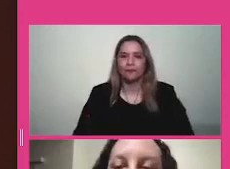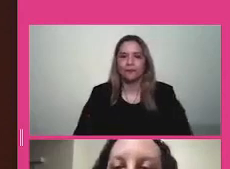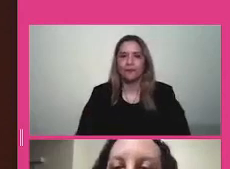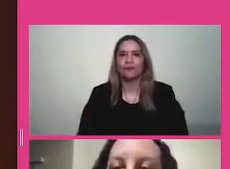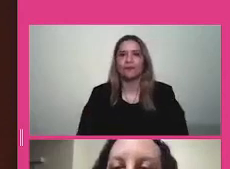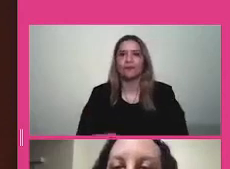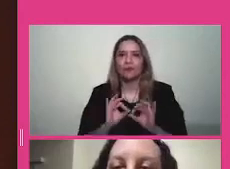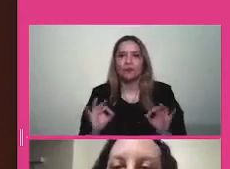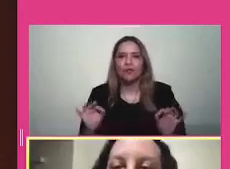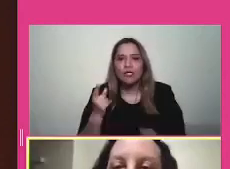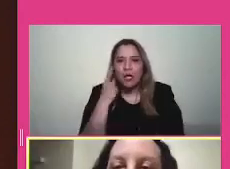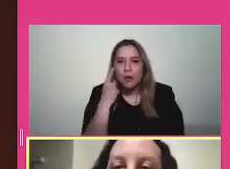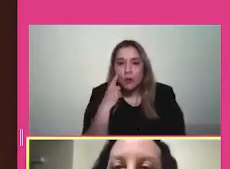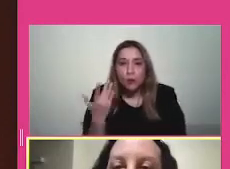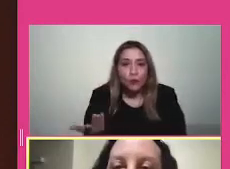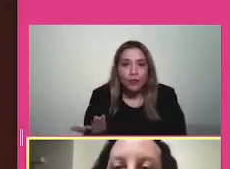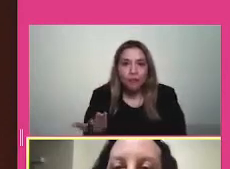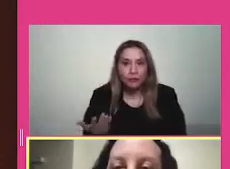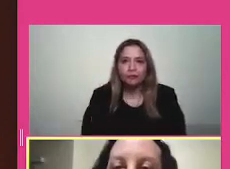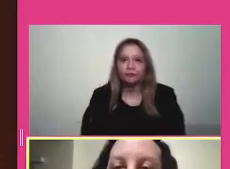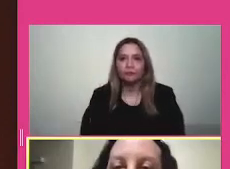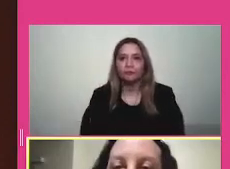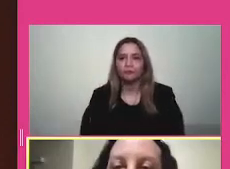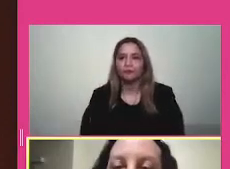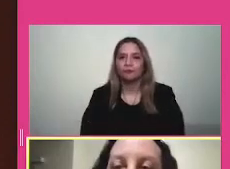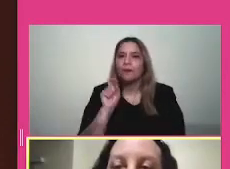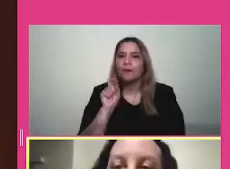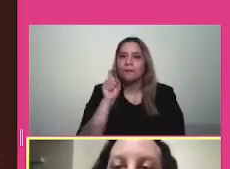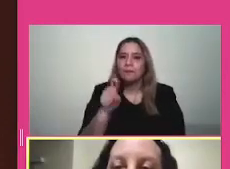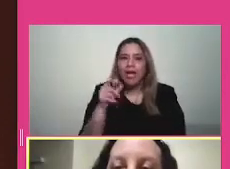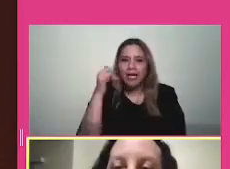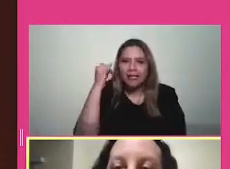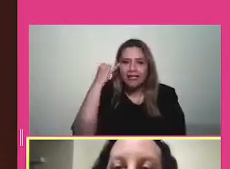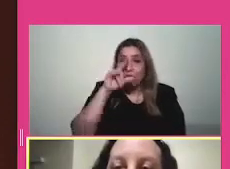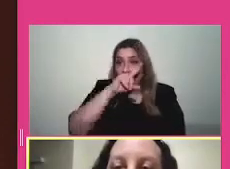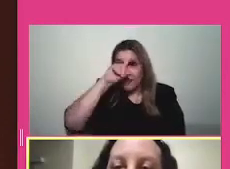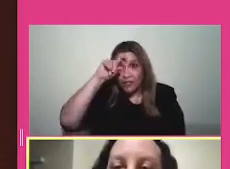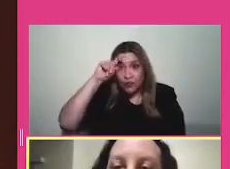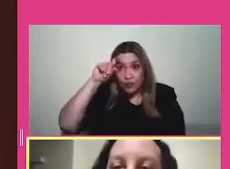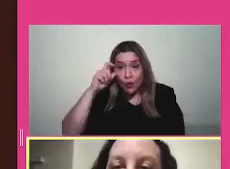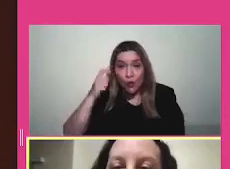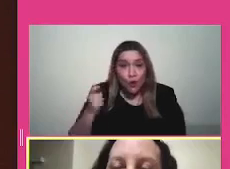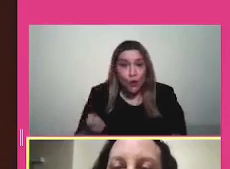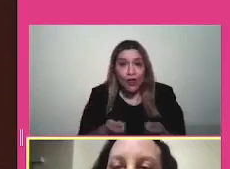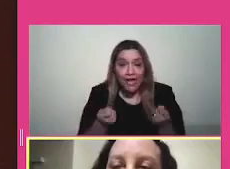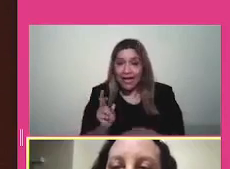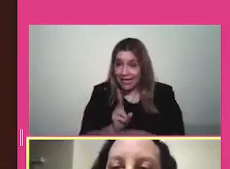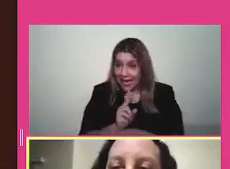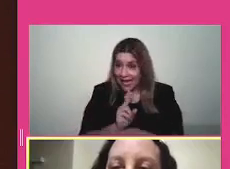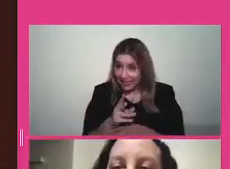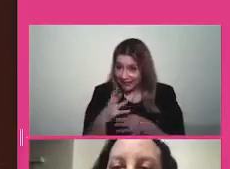Ωραία. Για να δούμε τον Ανδρέα, θα τον βάλουμε να μας κάνει ένα δύσκολο τώρα. Ανδρέα, έχεις χαρτί?